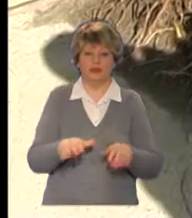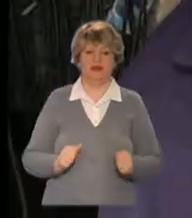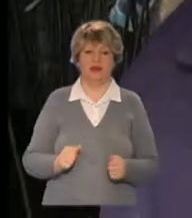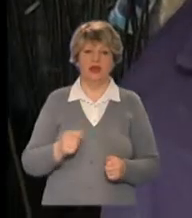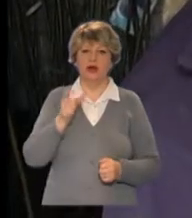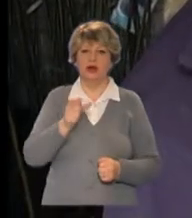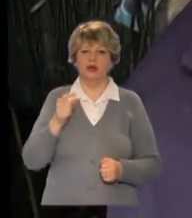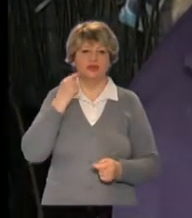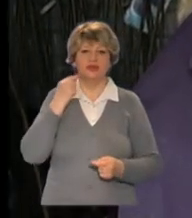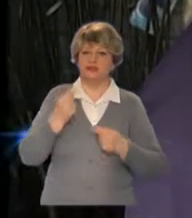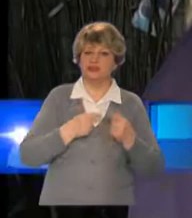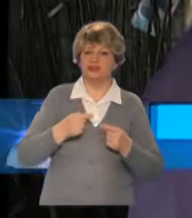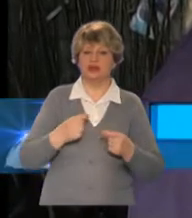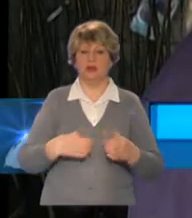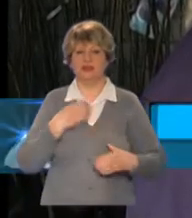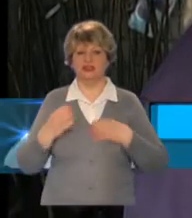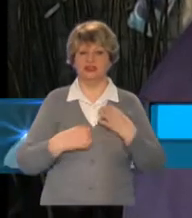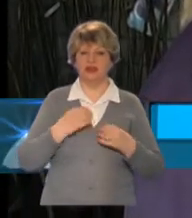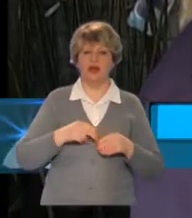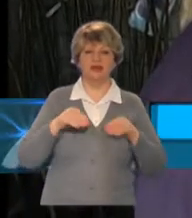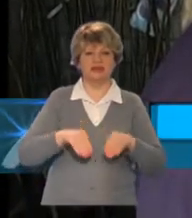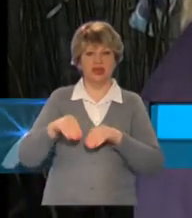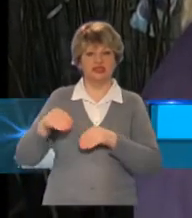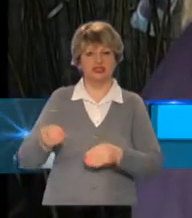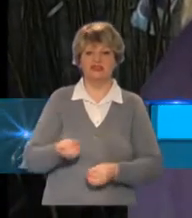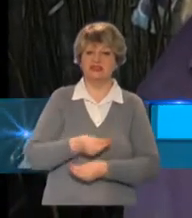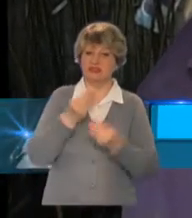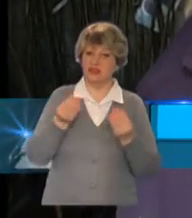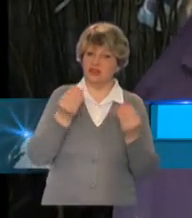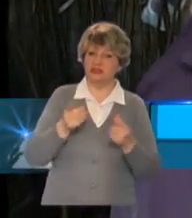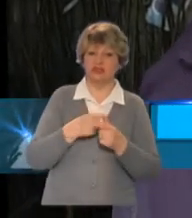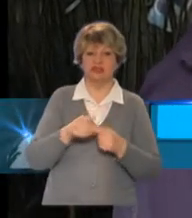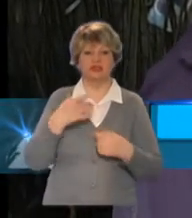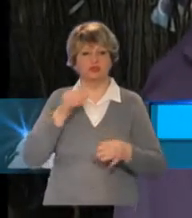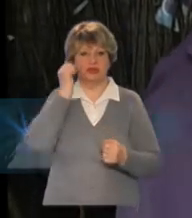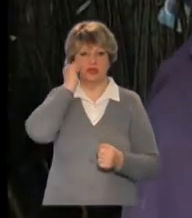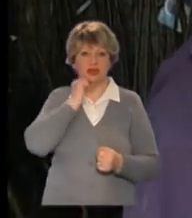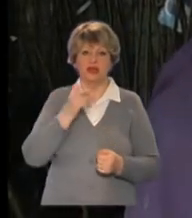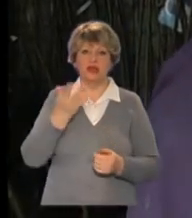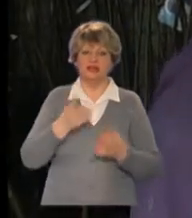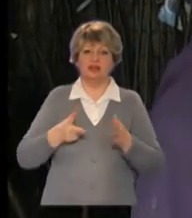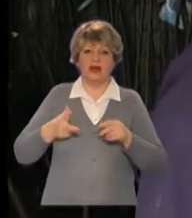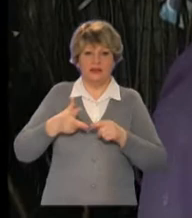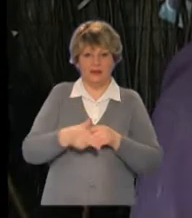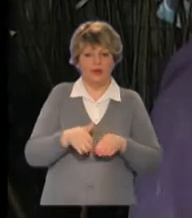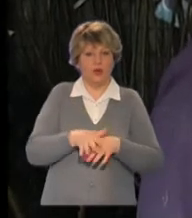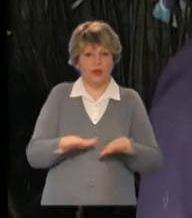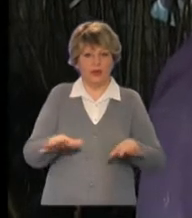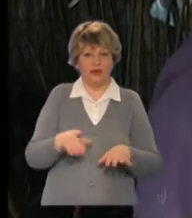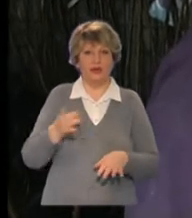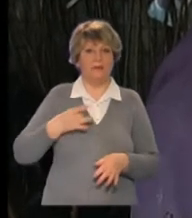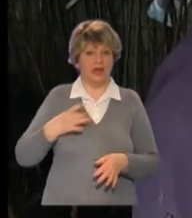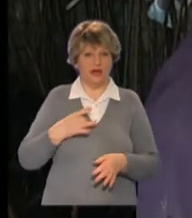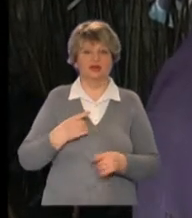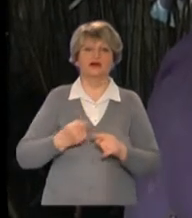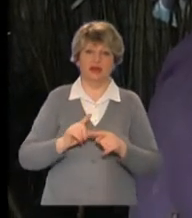корінь. Саме головне, люди завжди переживають, чи саджанець свіжий, чи не свіжий. Коли ми надрізаємо кореневу систему, треба, щоб корінь був білий. Якщо корінь білий,